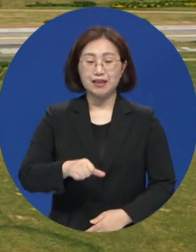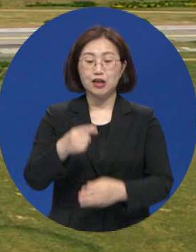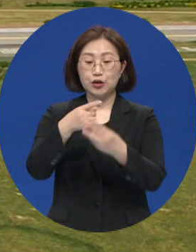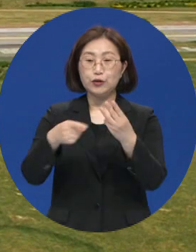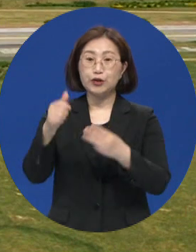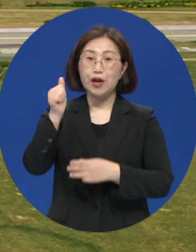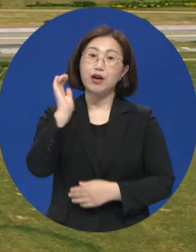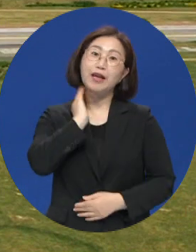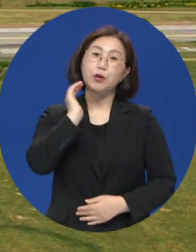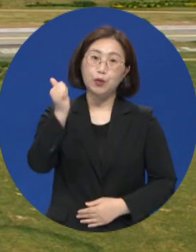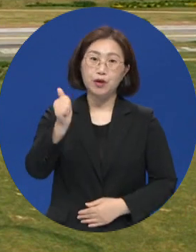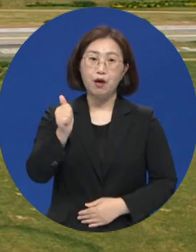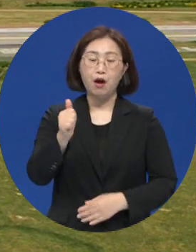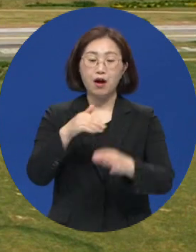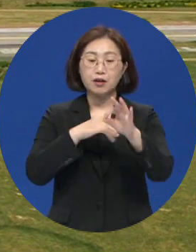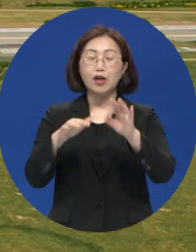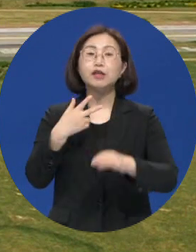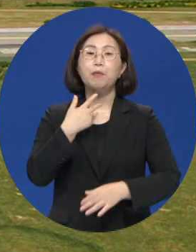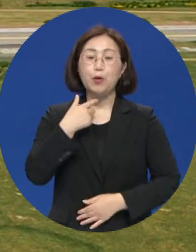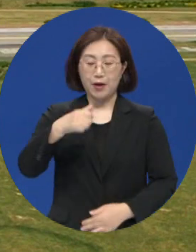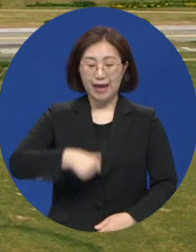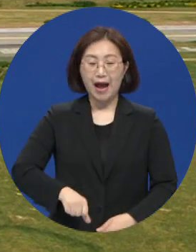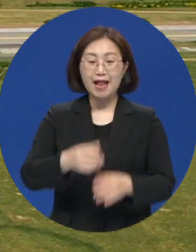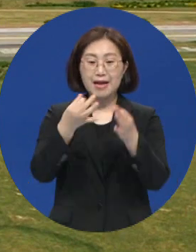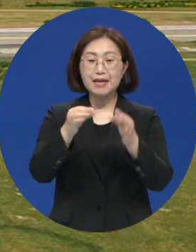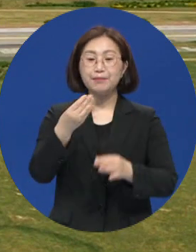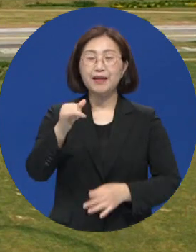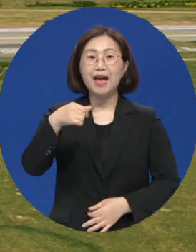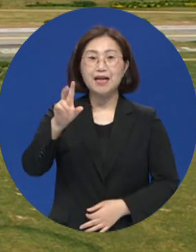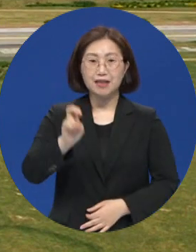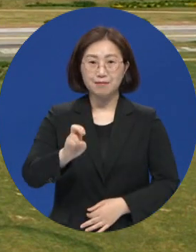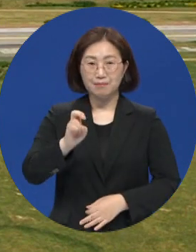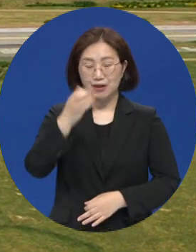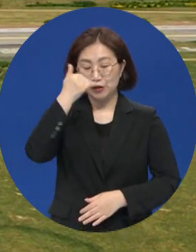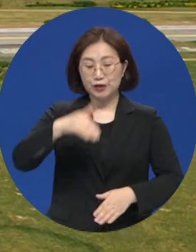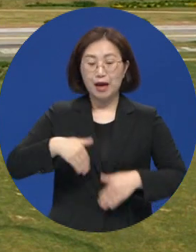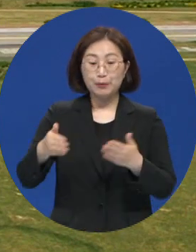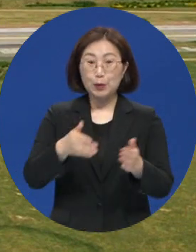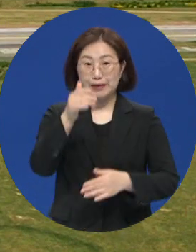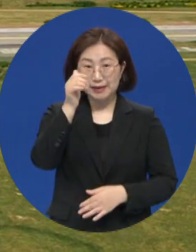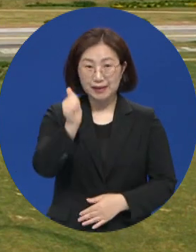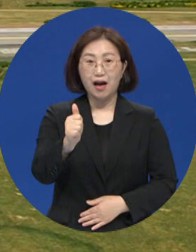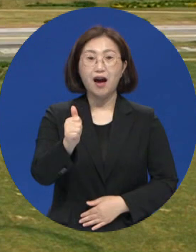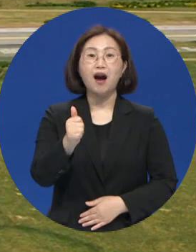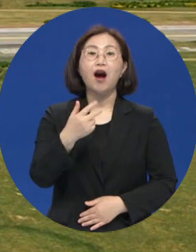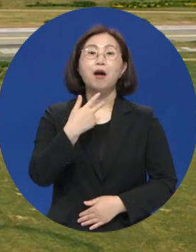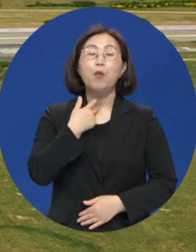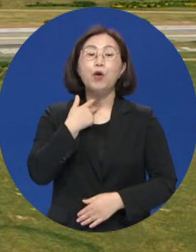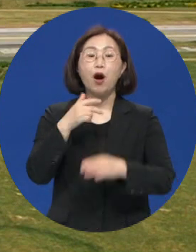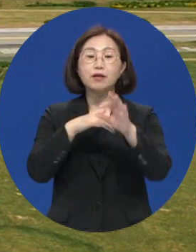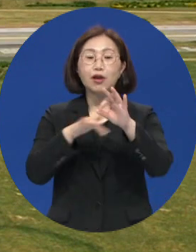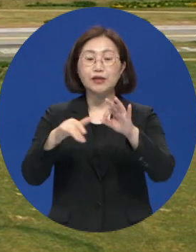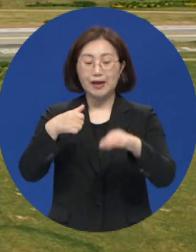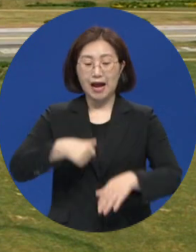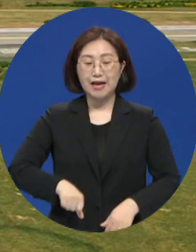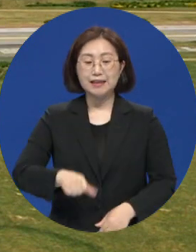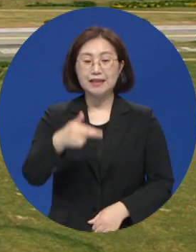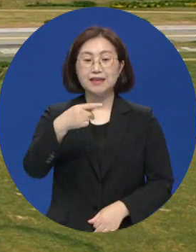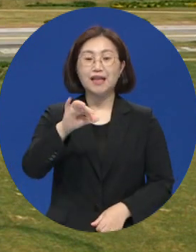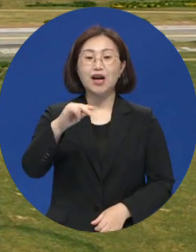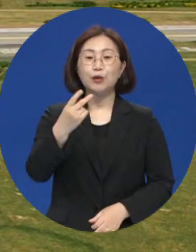대통령 서천 보령 해야될 김태웅 충남 도지사 보령 서천 해야될 창동역